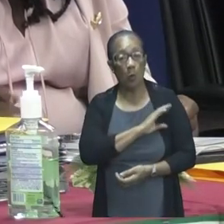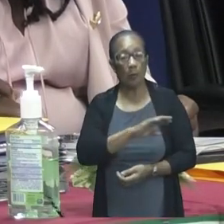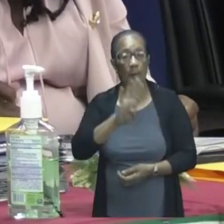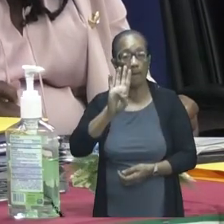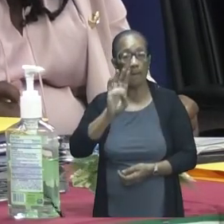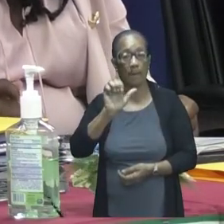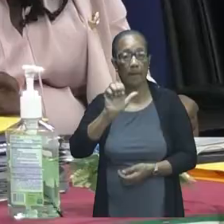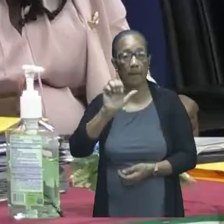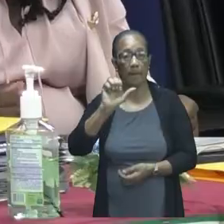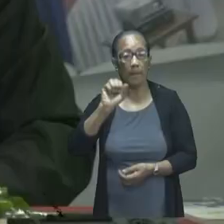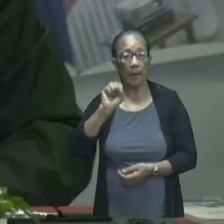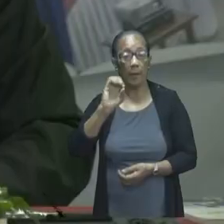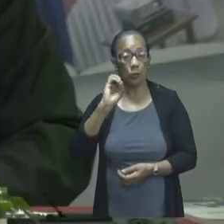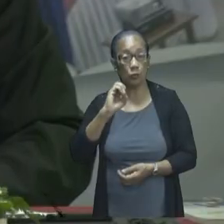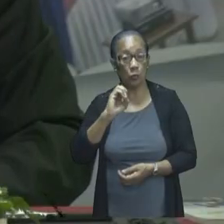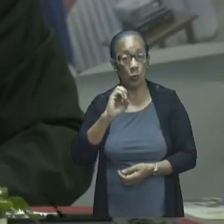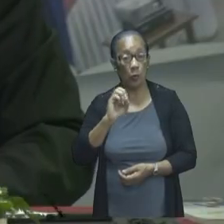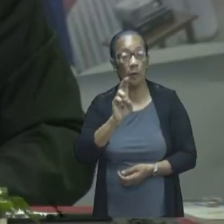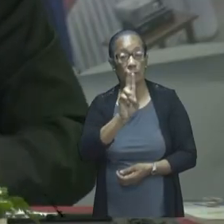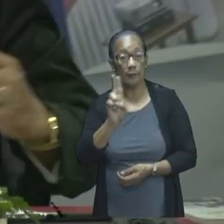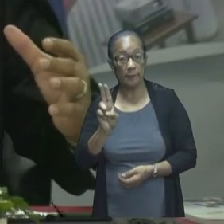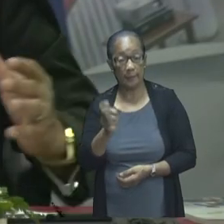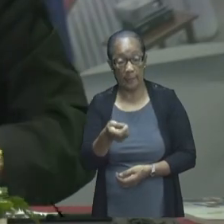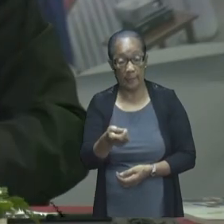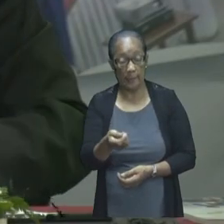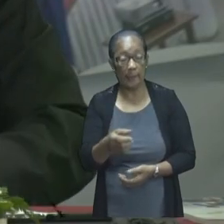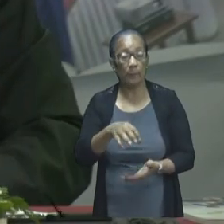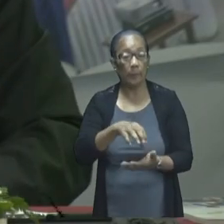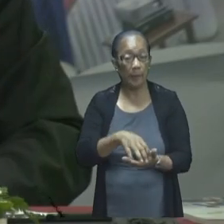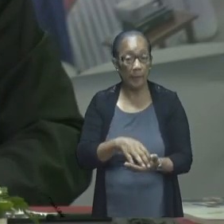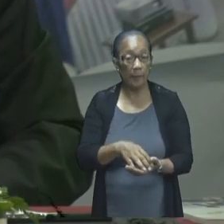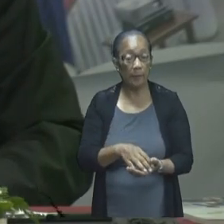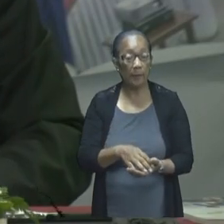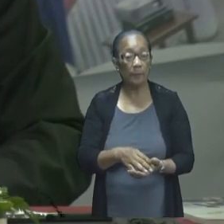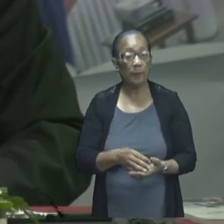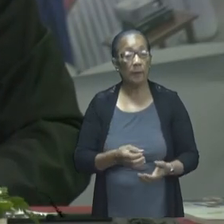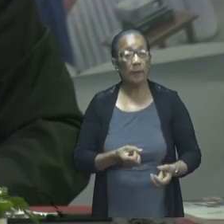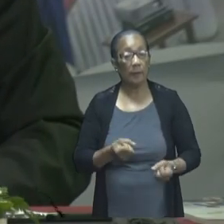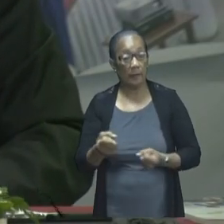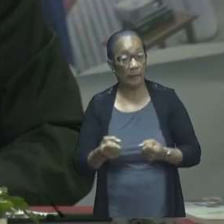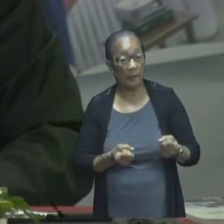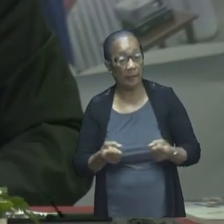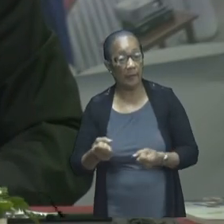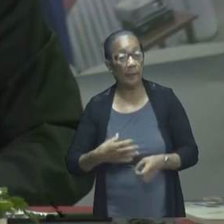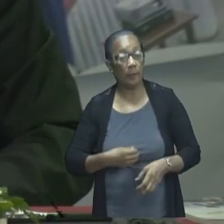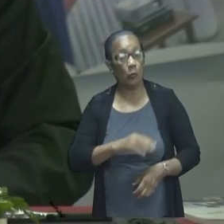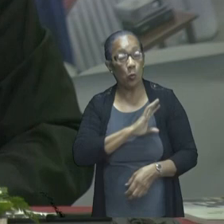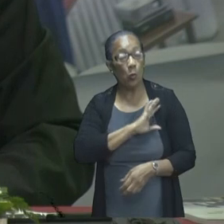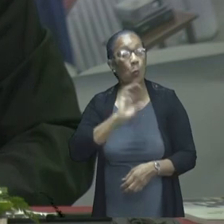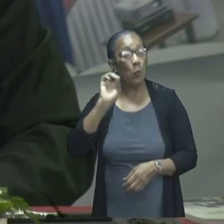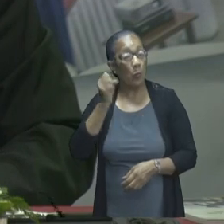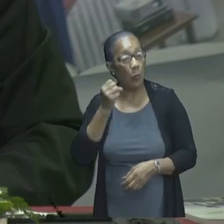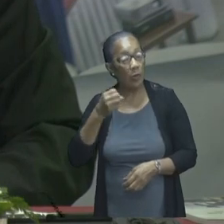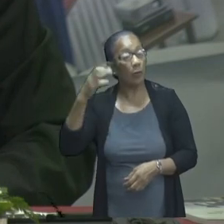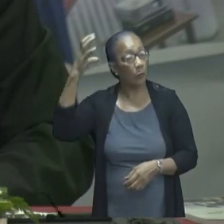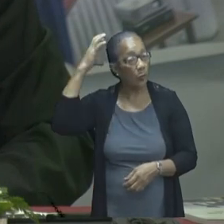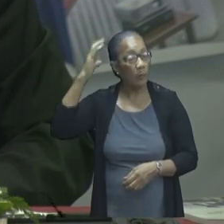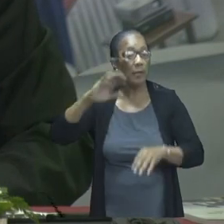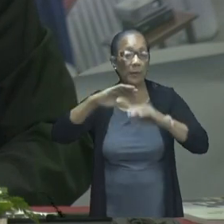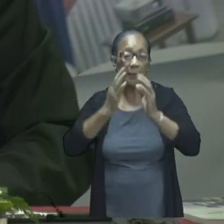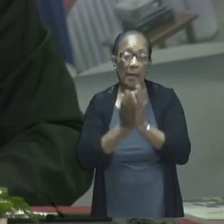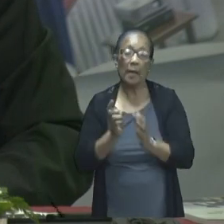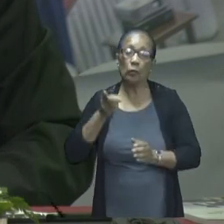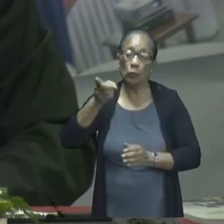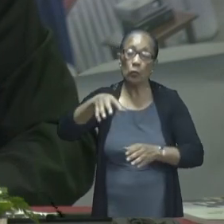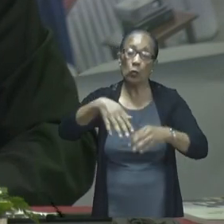zekers premie speelt nog één van de groenste dorp wat we krijgen als een regering de daar zijn we bezig om alle doelgroepen goed